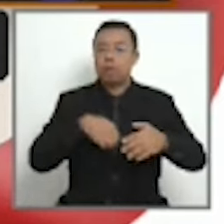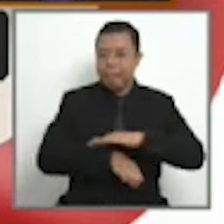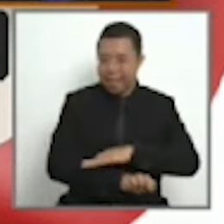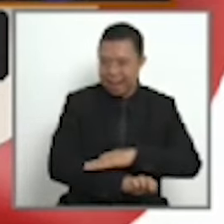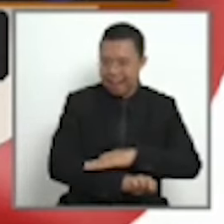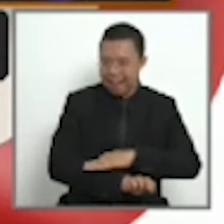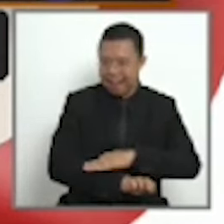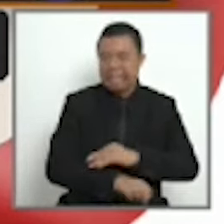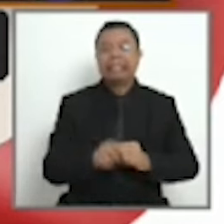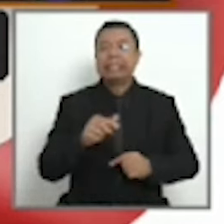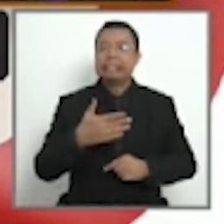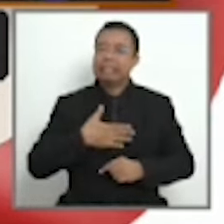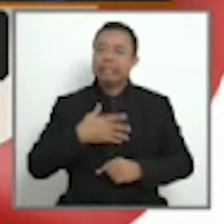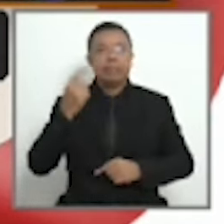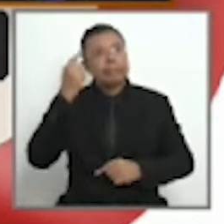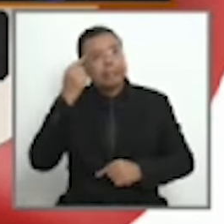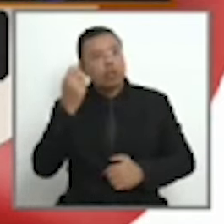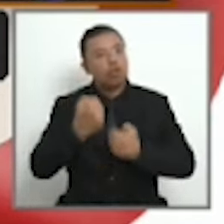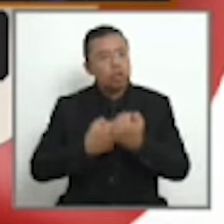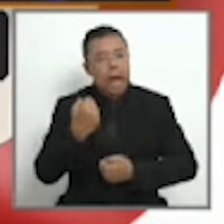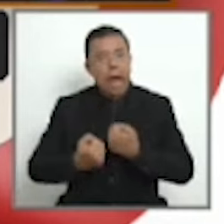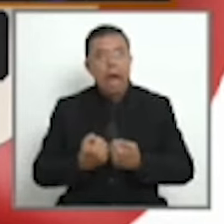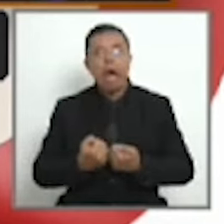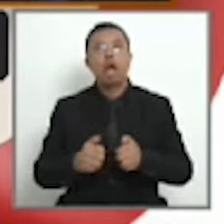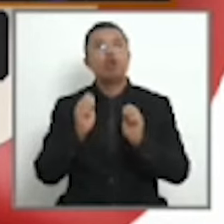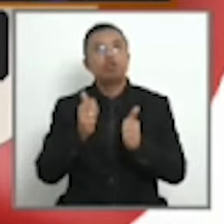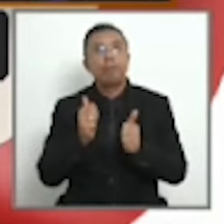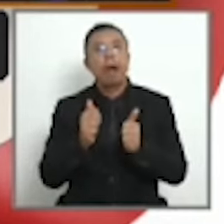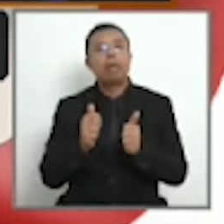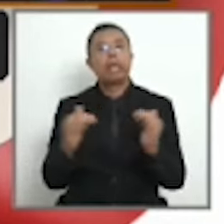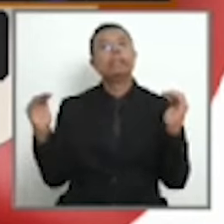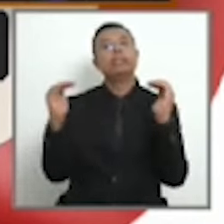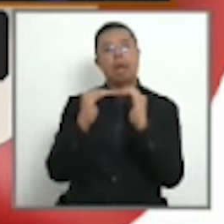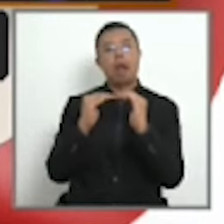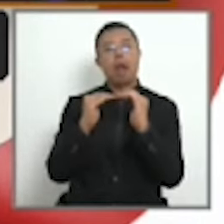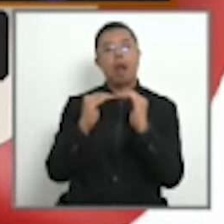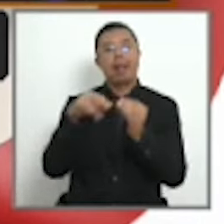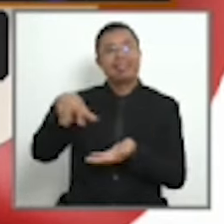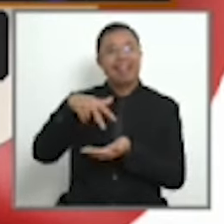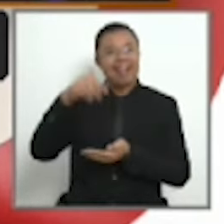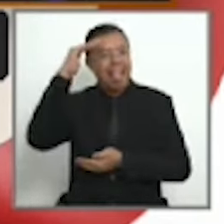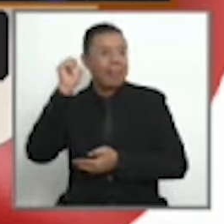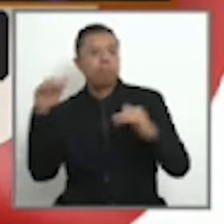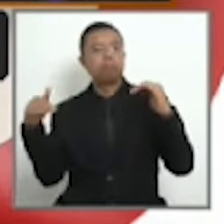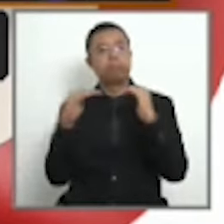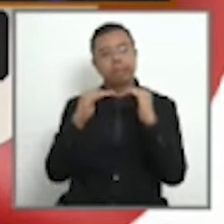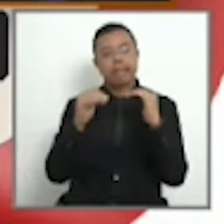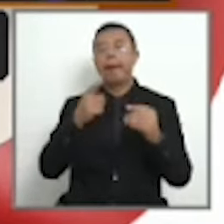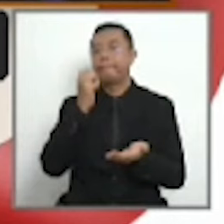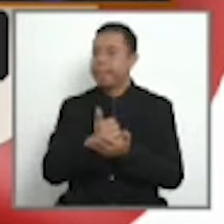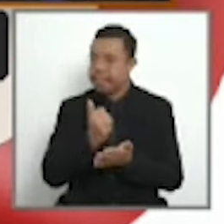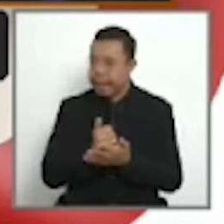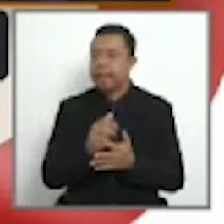kira ee upaya-upaya untuk kesetaraan gender sangat penting